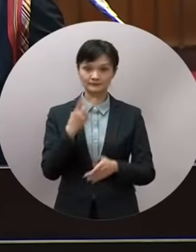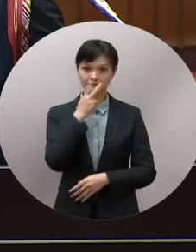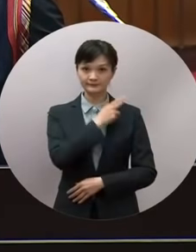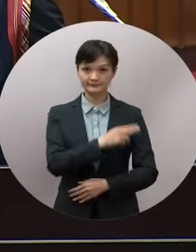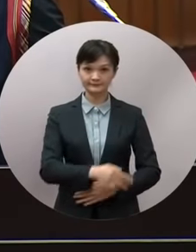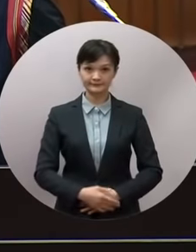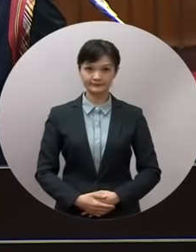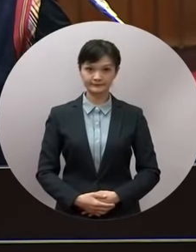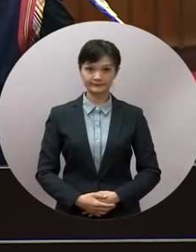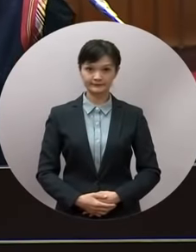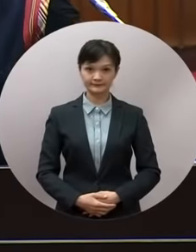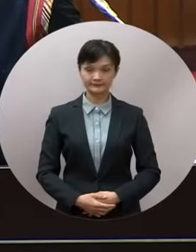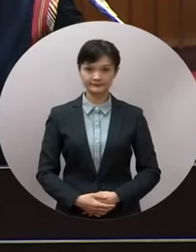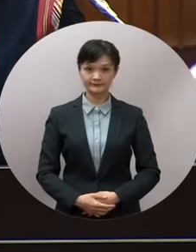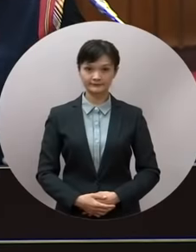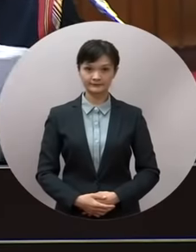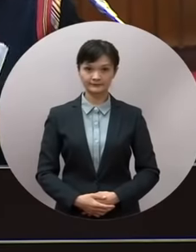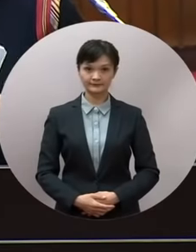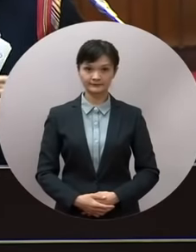清楚的放下，